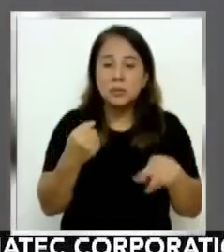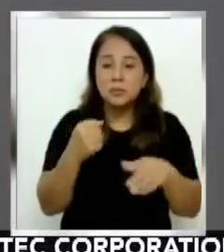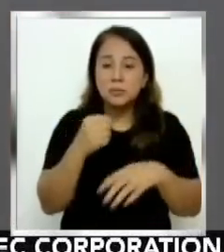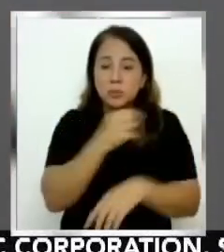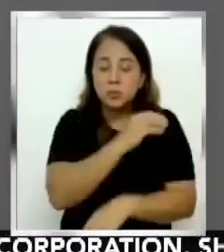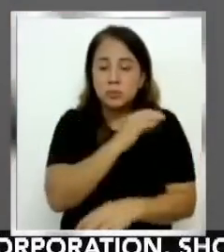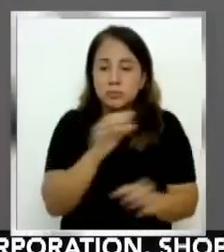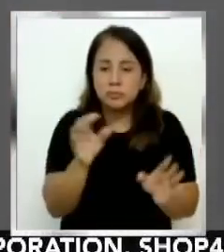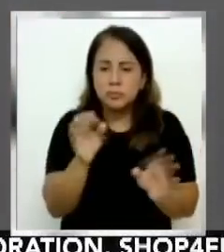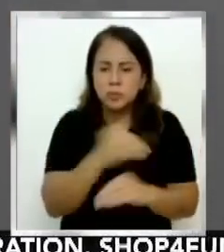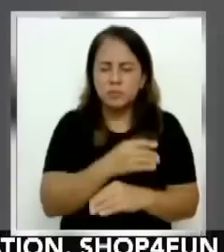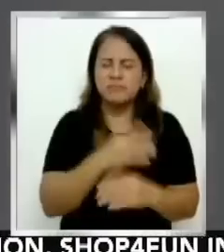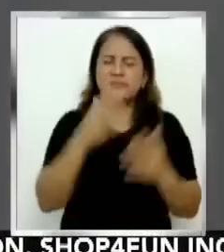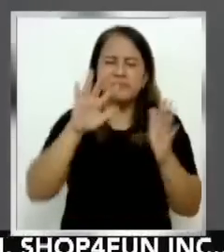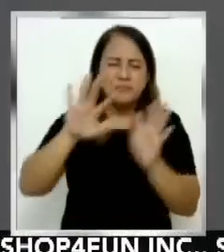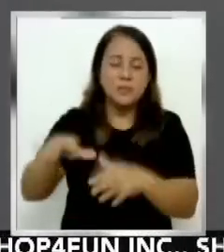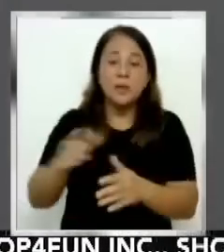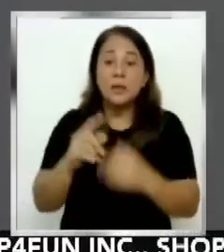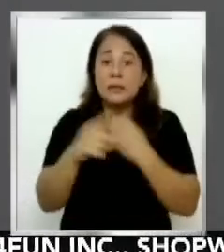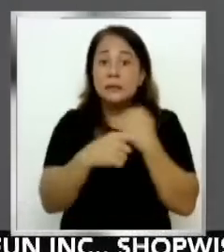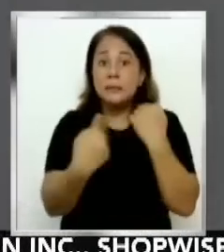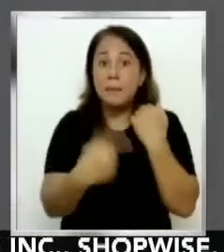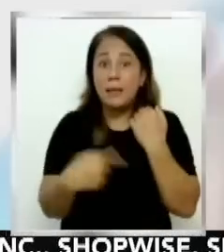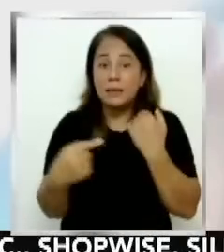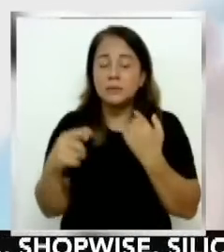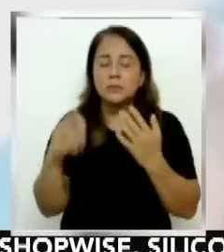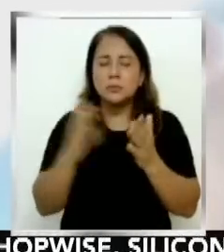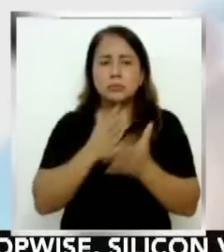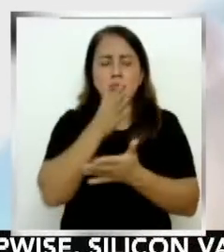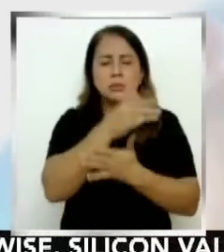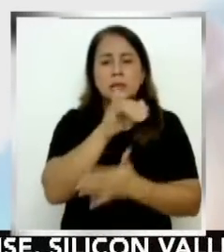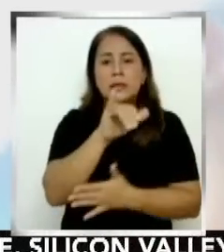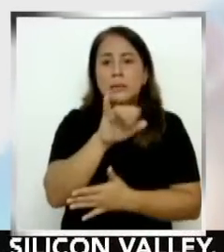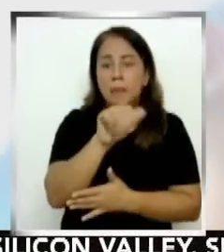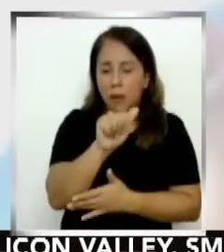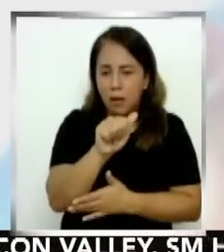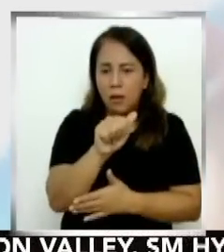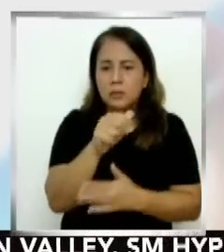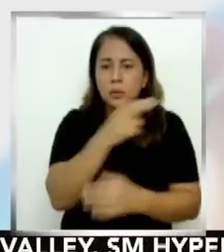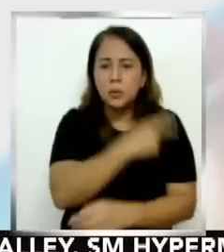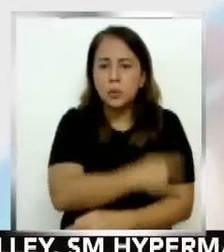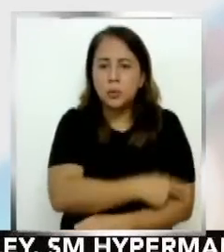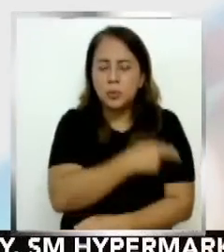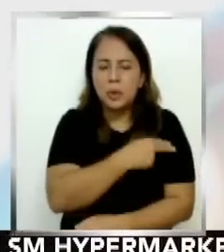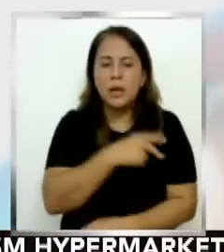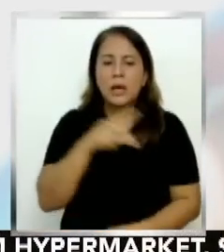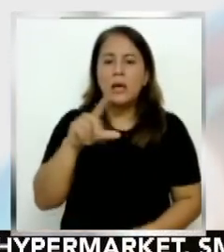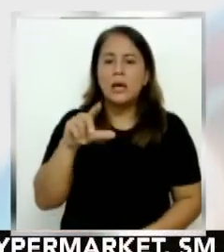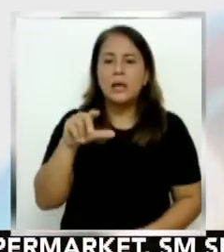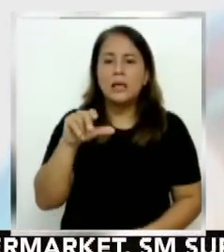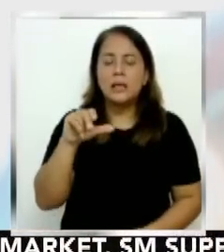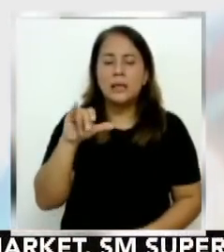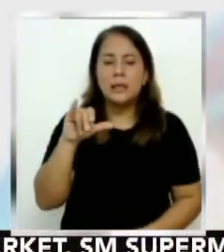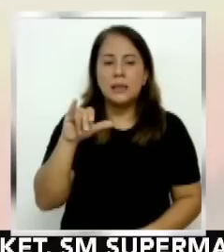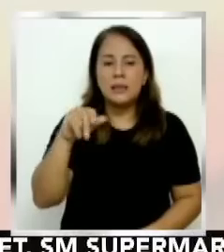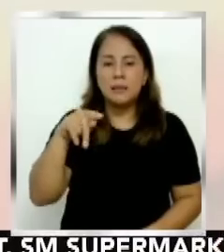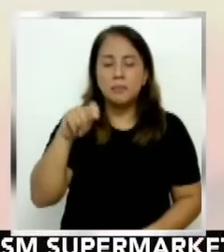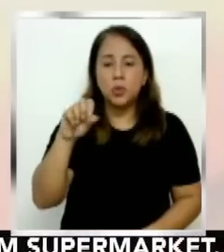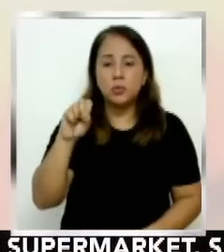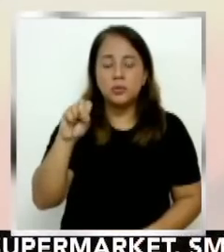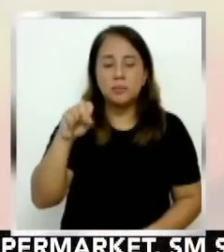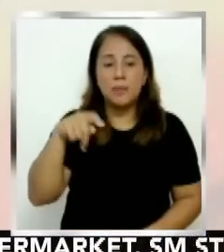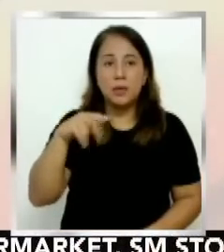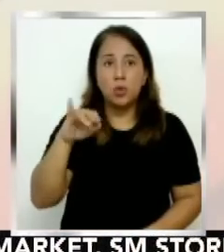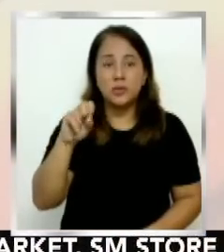lumuwas sila sa bayan ng iba para i-confine sa ospital si Jin Lei. Leptospirosis o rheumatic fever ang unang suspecha ng mga doktor.